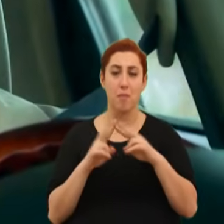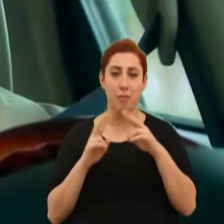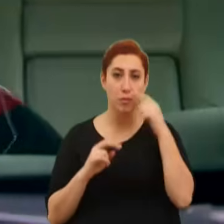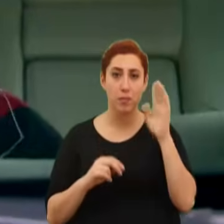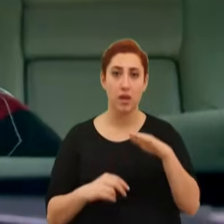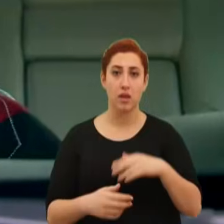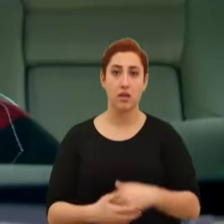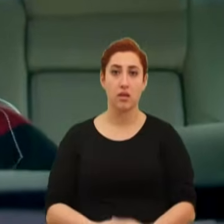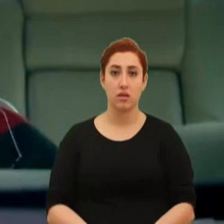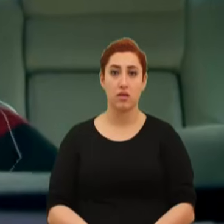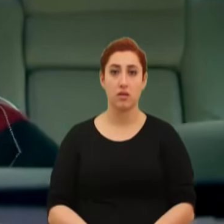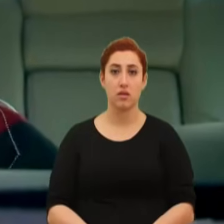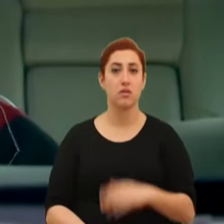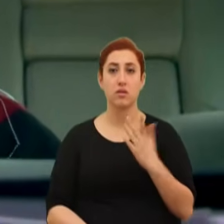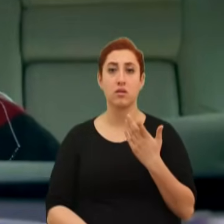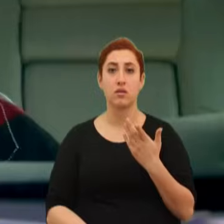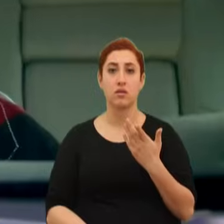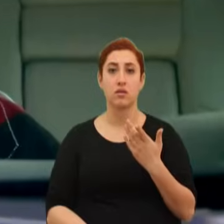Mahmut Bey. Ha.